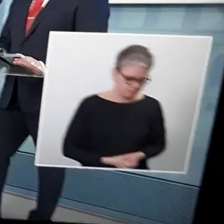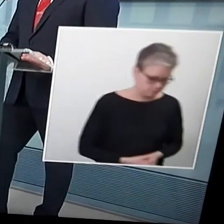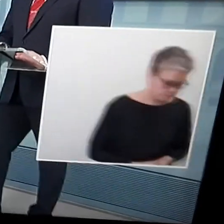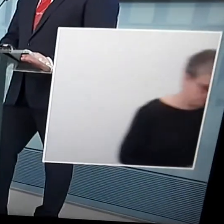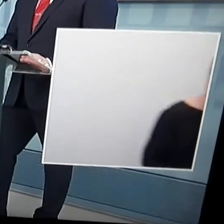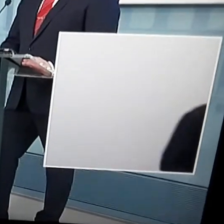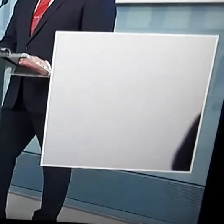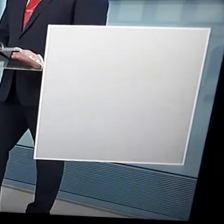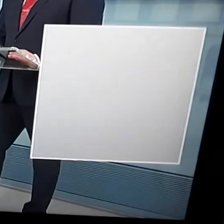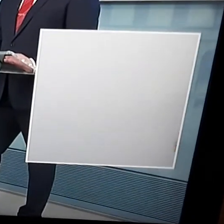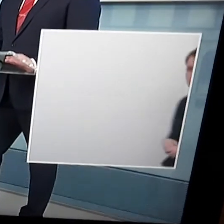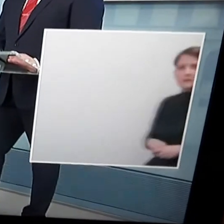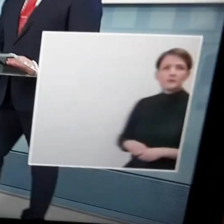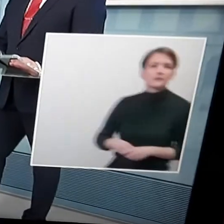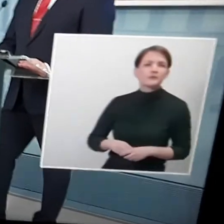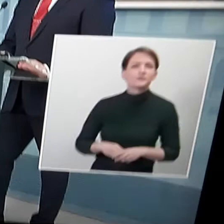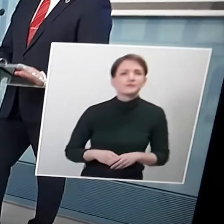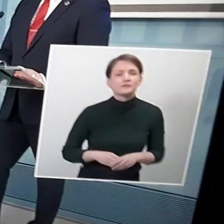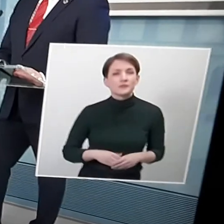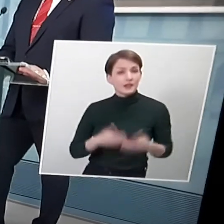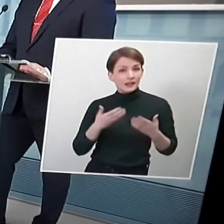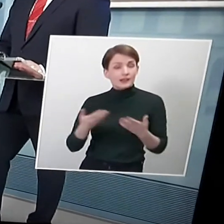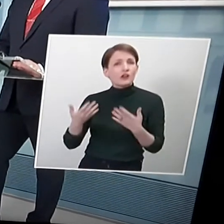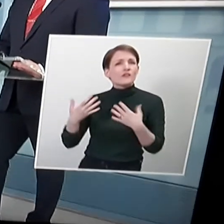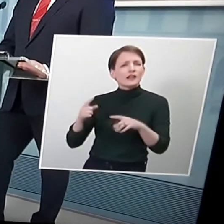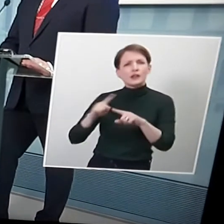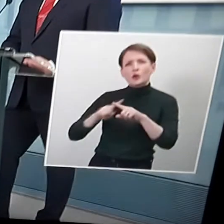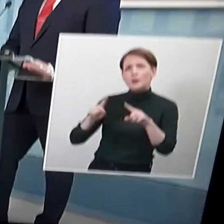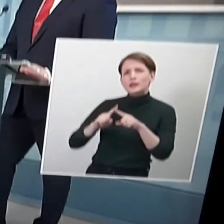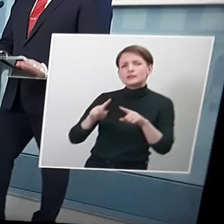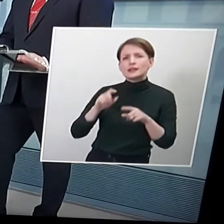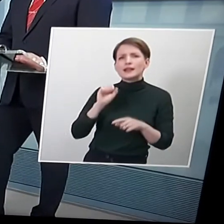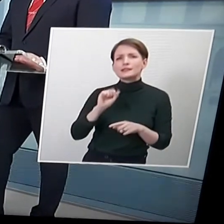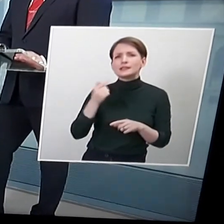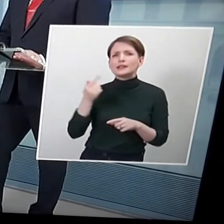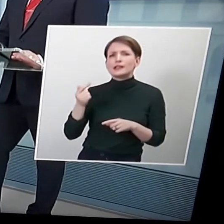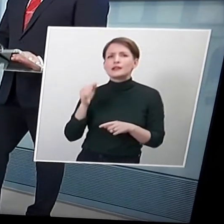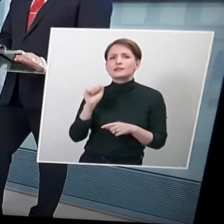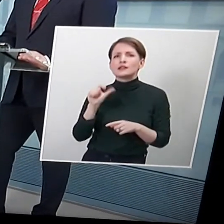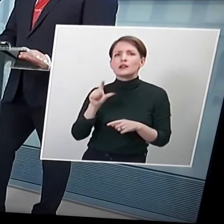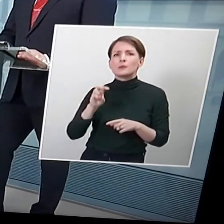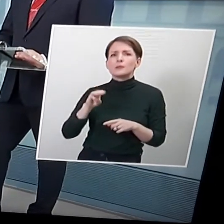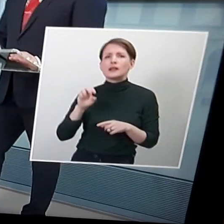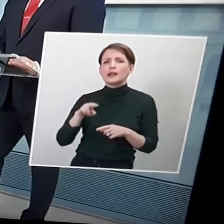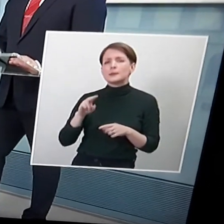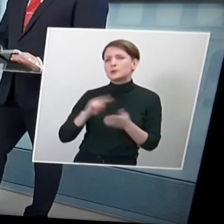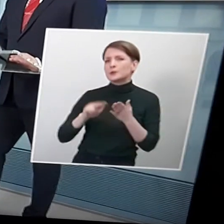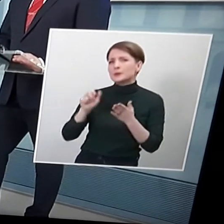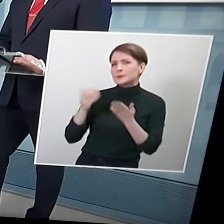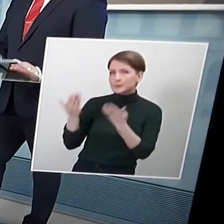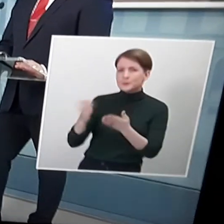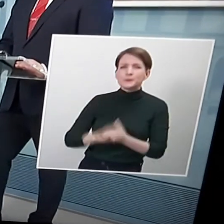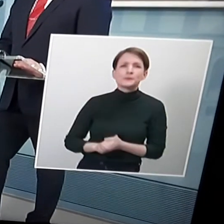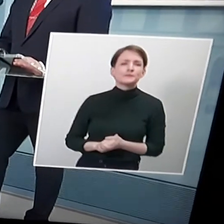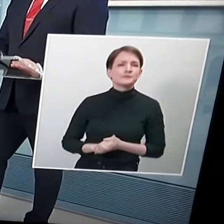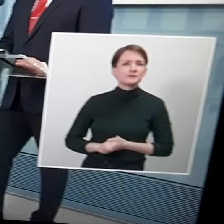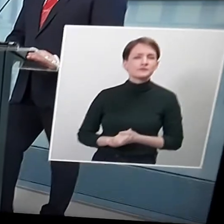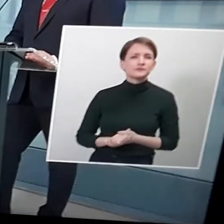Kiitoksia. Ja sitten otetaan vielä kysymys nopeasti. Viivi Salminen, STT, ole hyvä. Tsemppiä